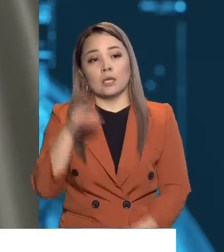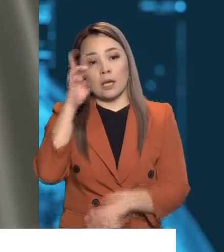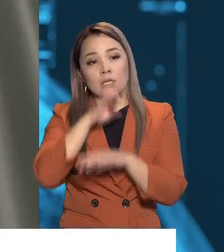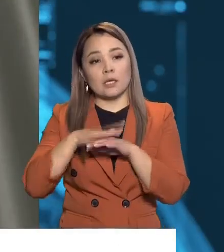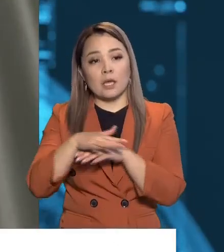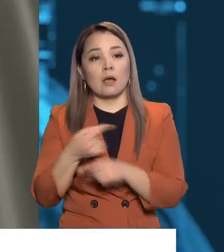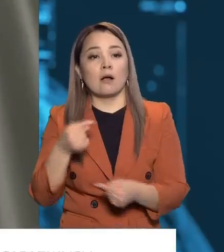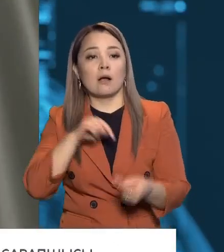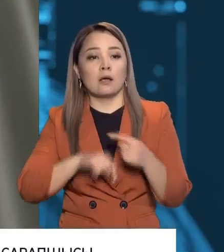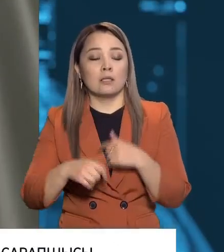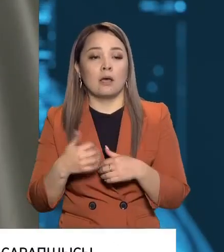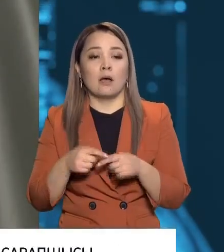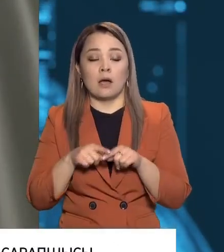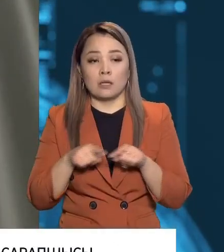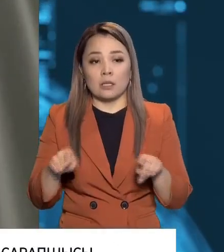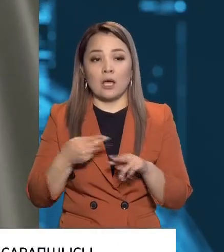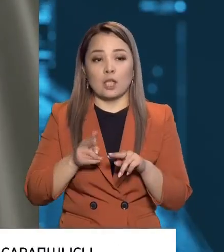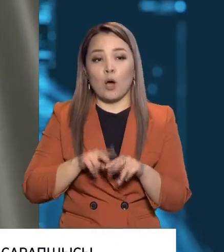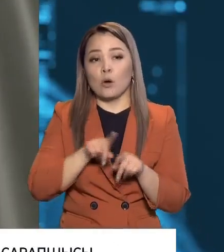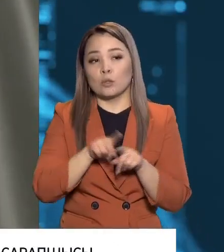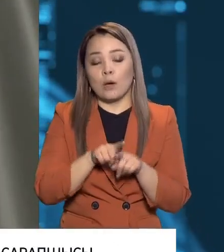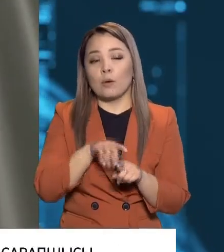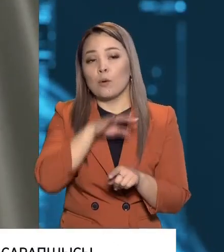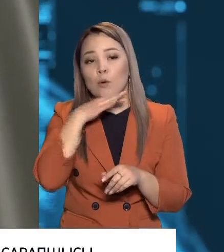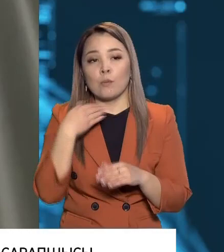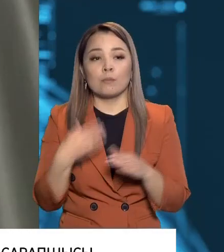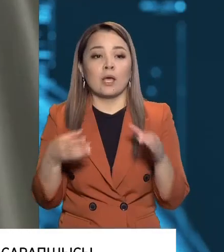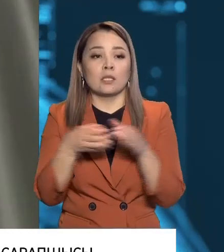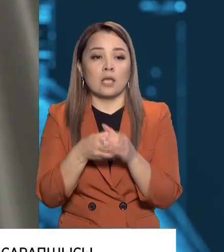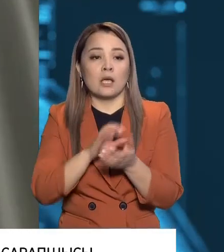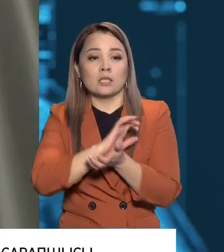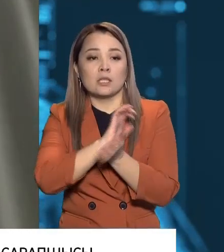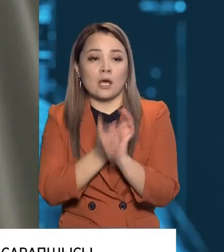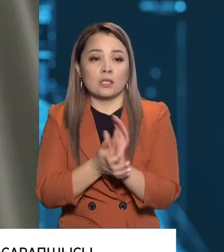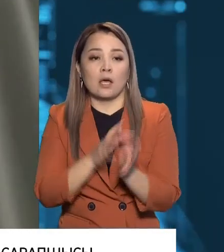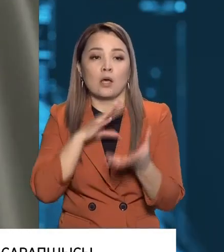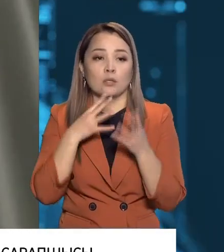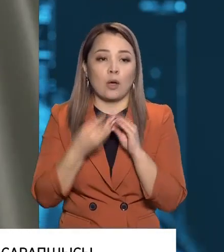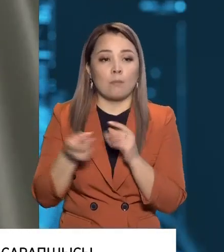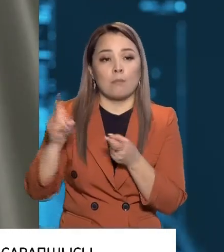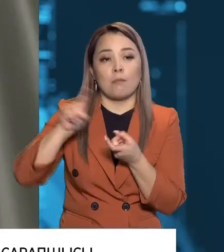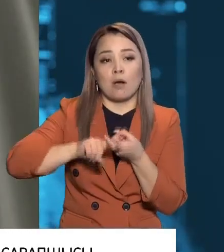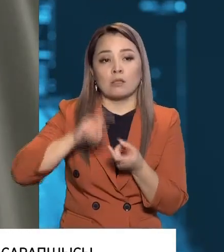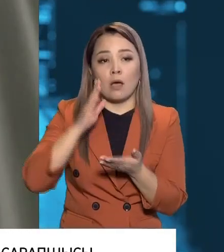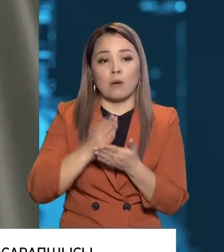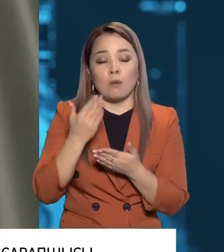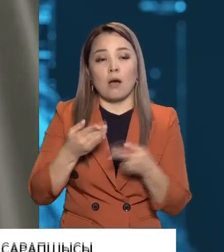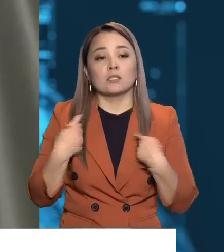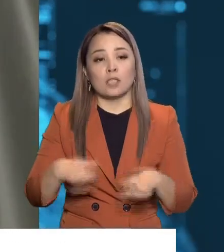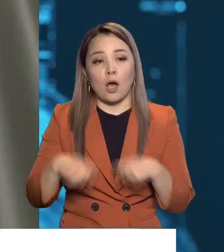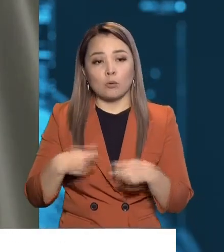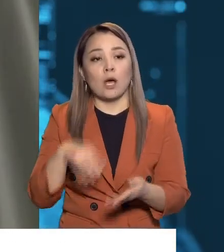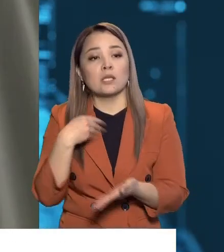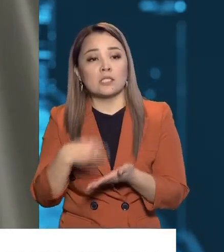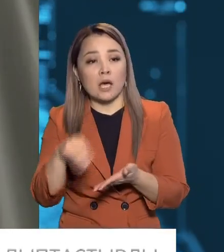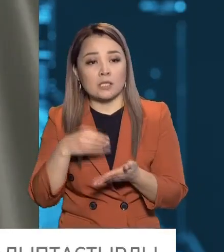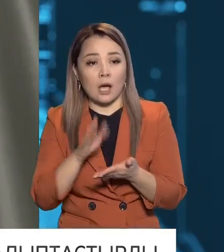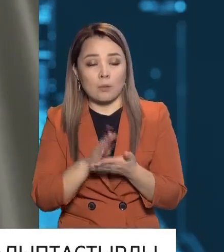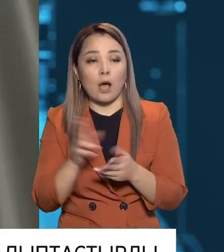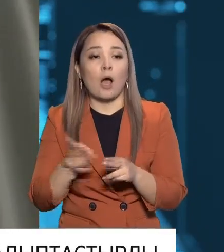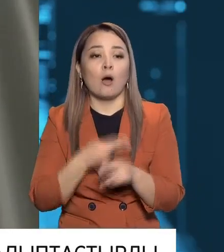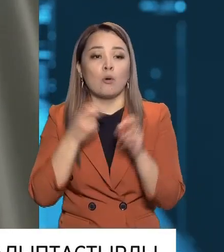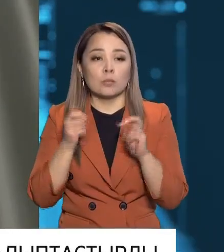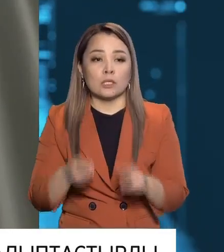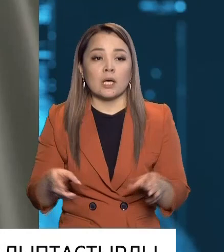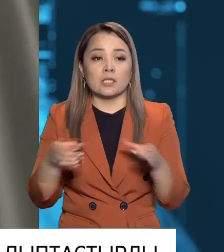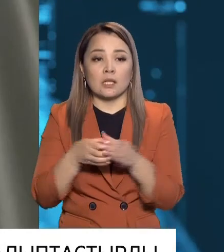арасындағы көптеген салалар бойынша тығыз байланыстар орнаған. Сауда саттық болсын, қауіпсіздік